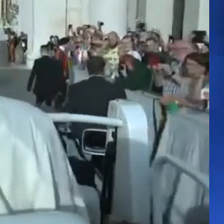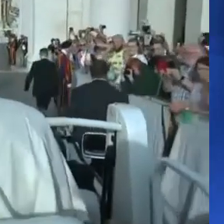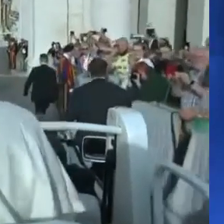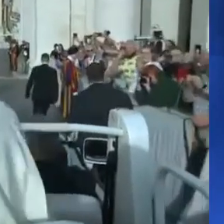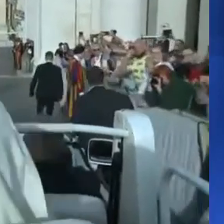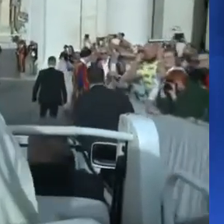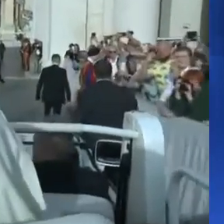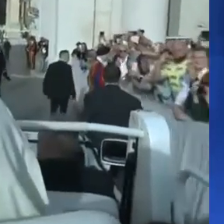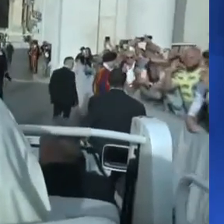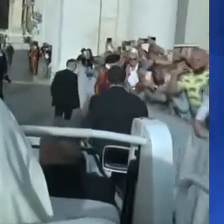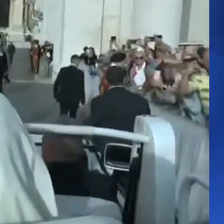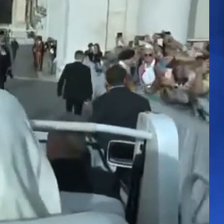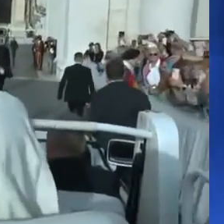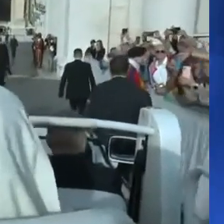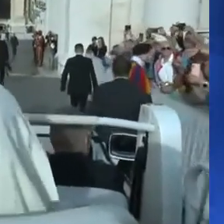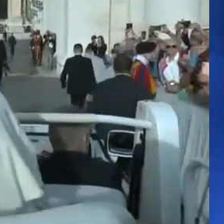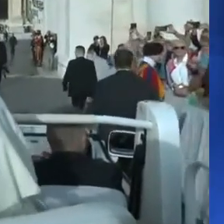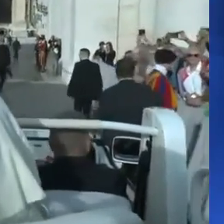Sfatecho Franciszka w Lewoczi.